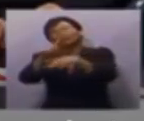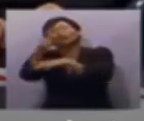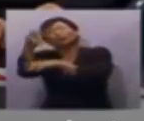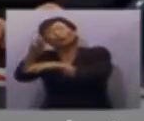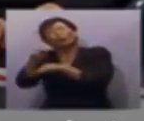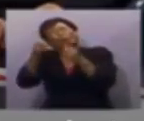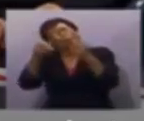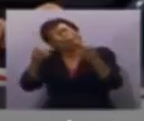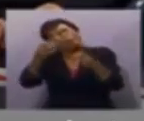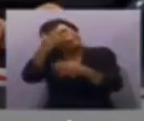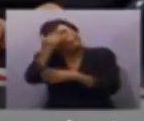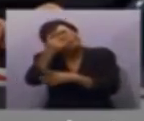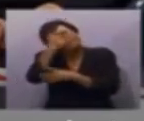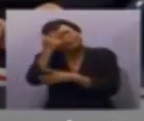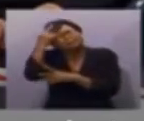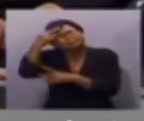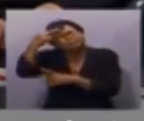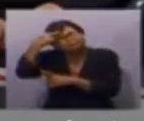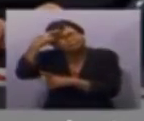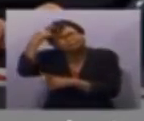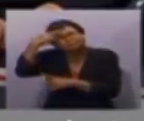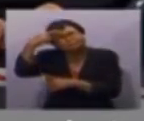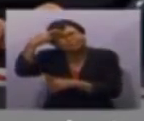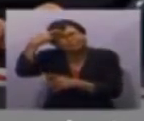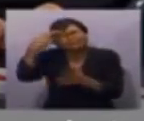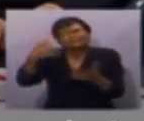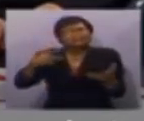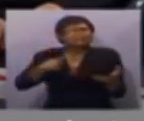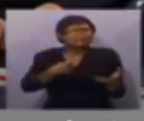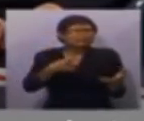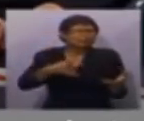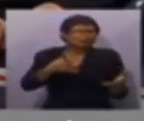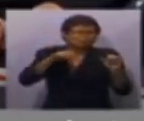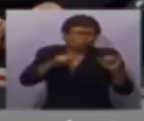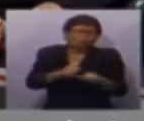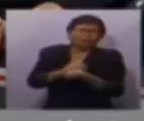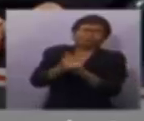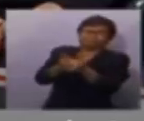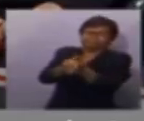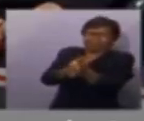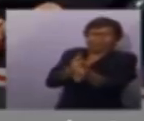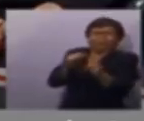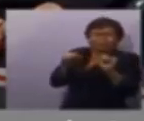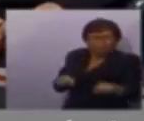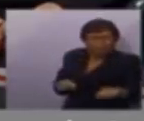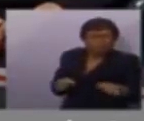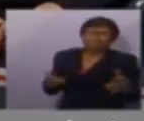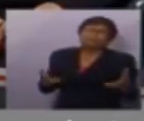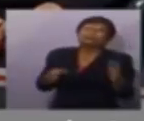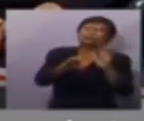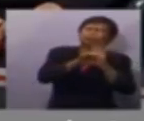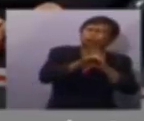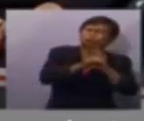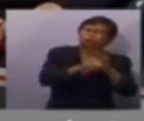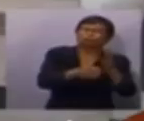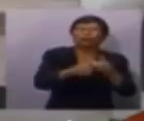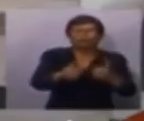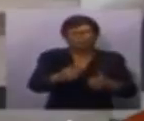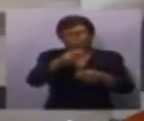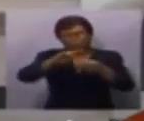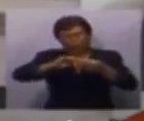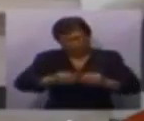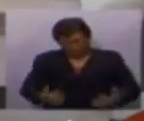besarnya disebabkan faktor-faktor yang kita rasa boleh dielakkan, seperti status